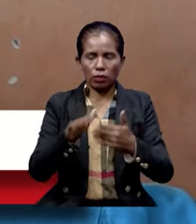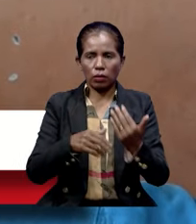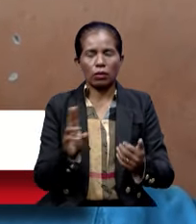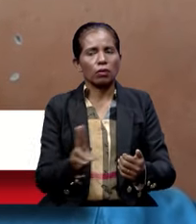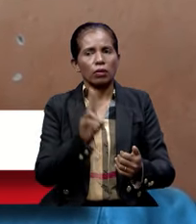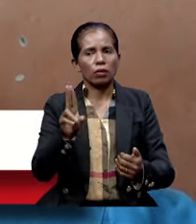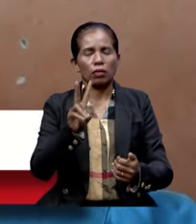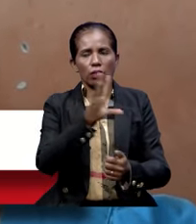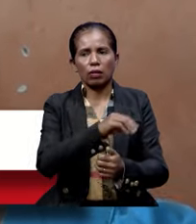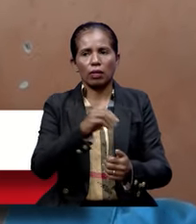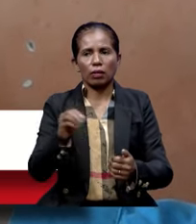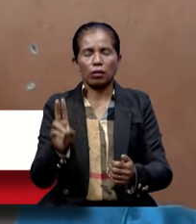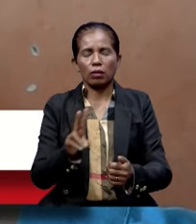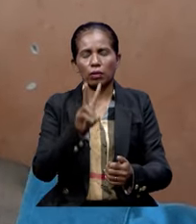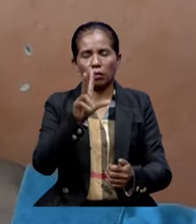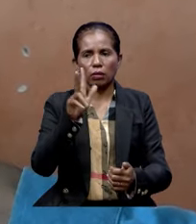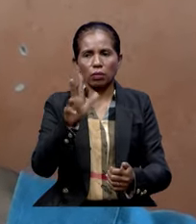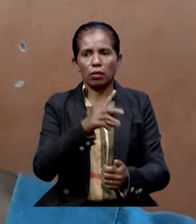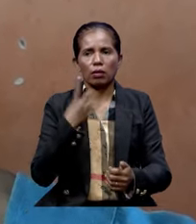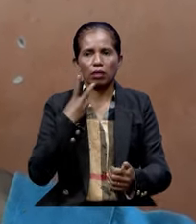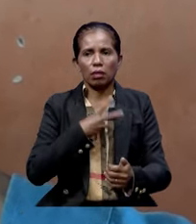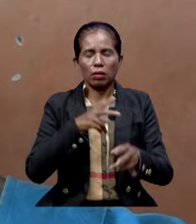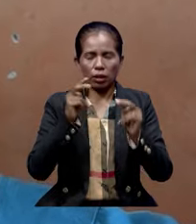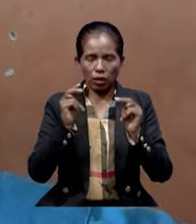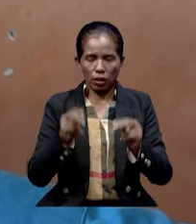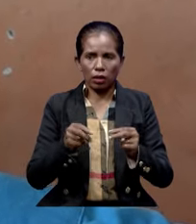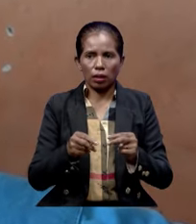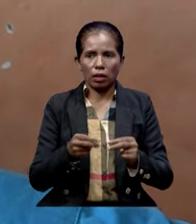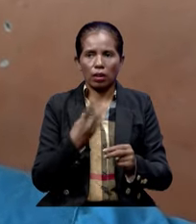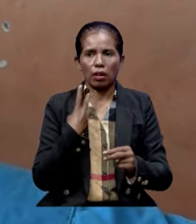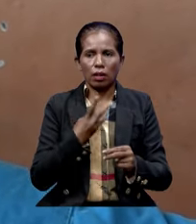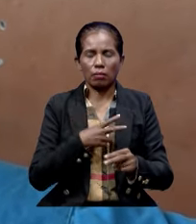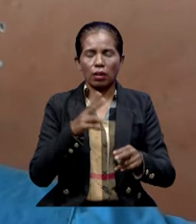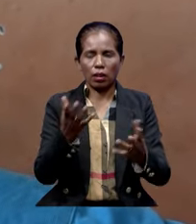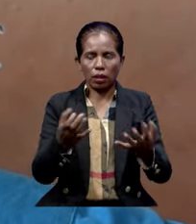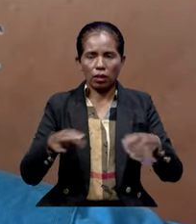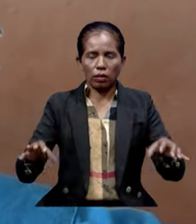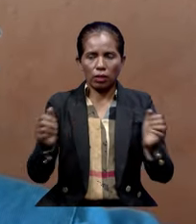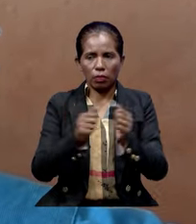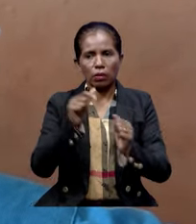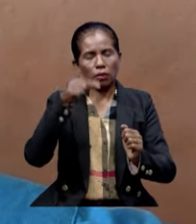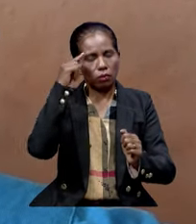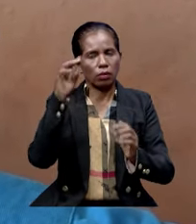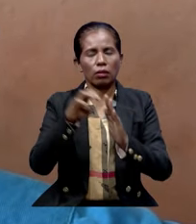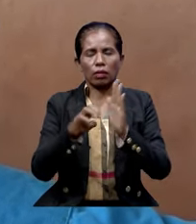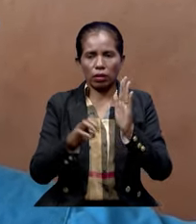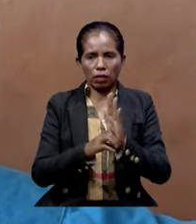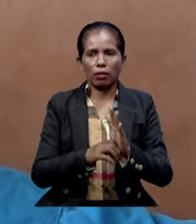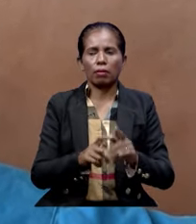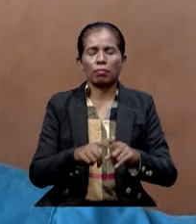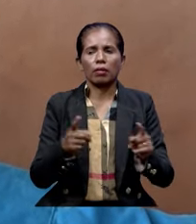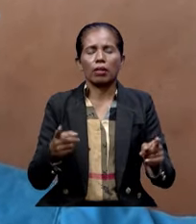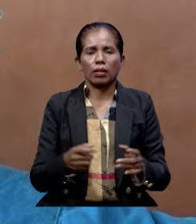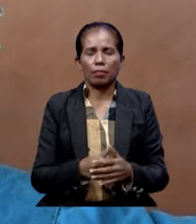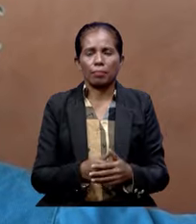tu nairon nain tulmu universitas nebe amnya nini si jere mu buri gaimi. Ami tur jala, ami mas wakar kopero gubernu staru tenes staru. Be besok